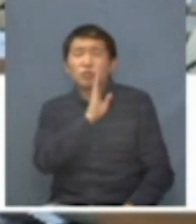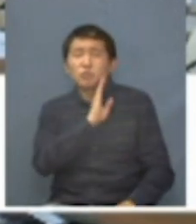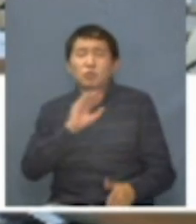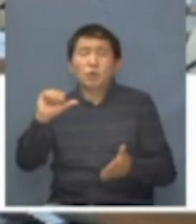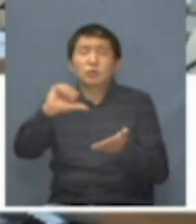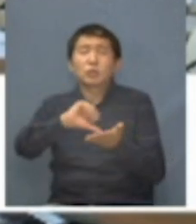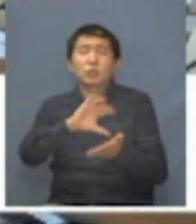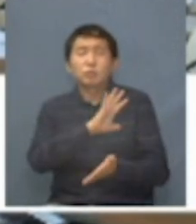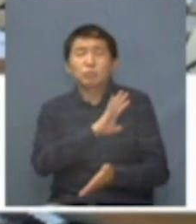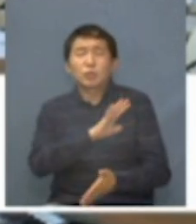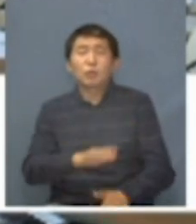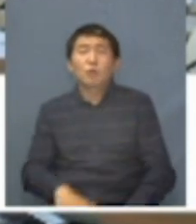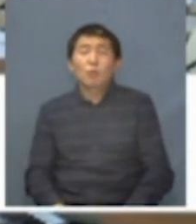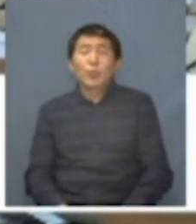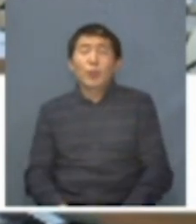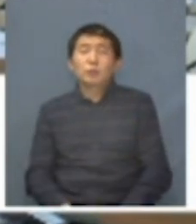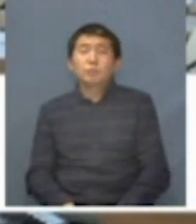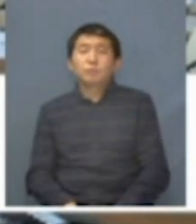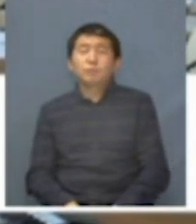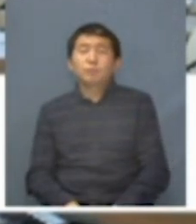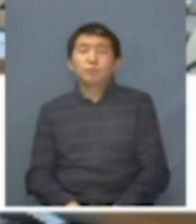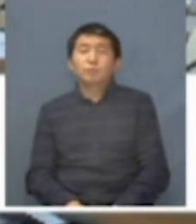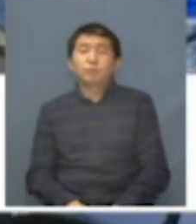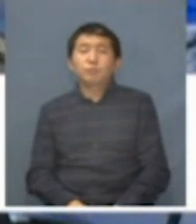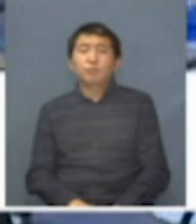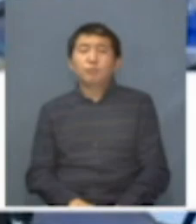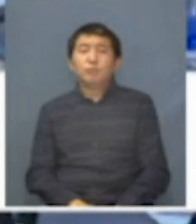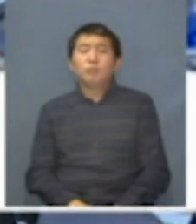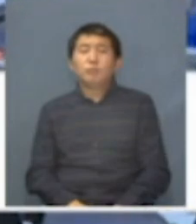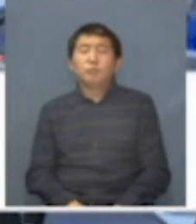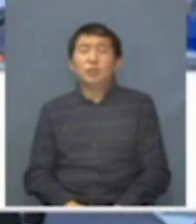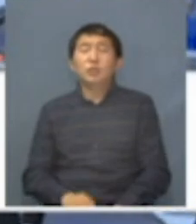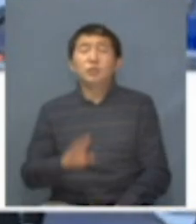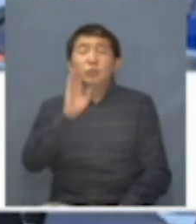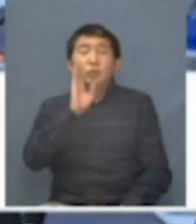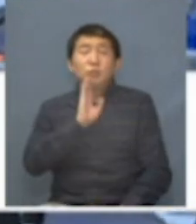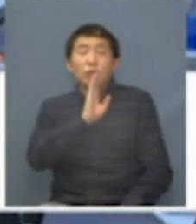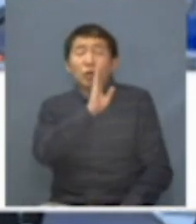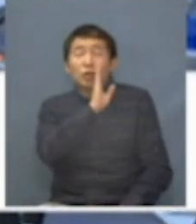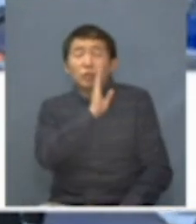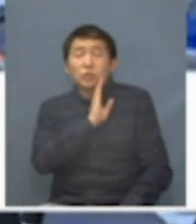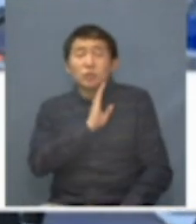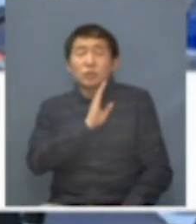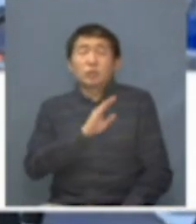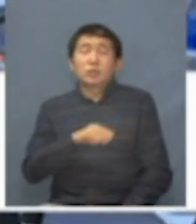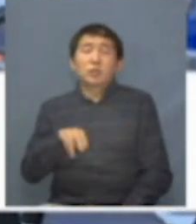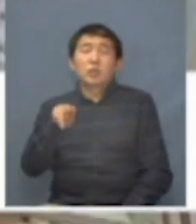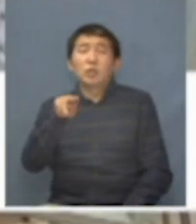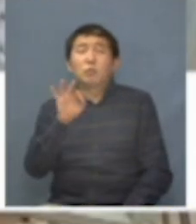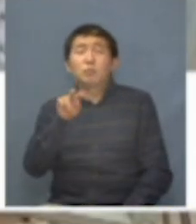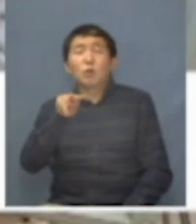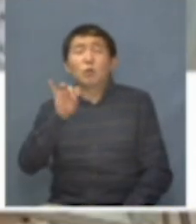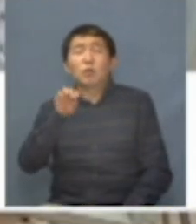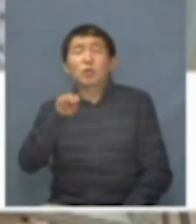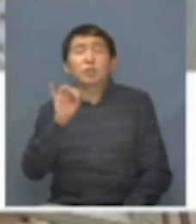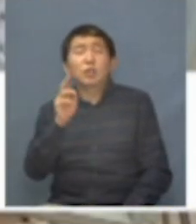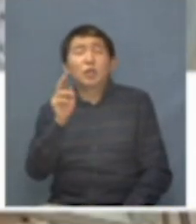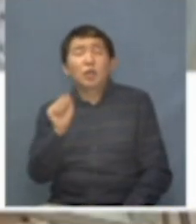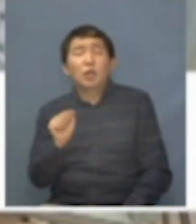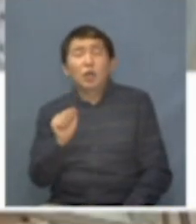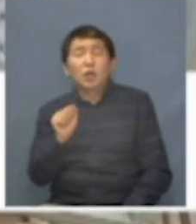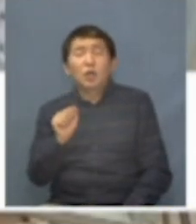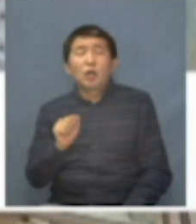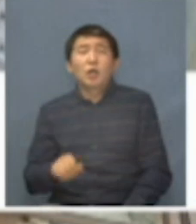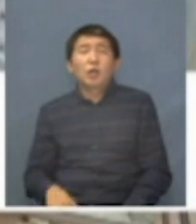Шараның мақсаты Қазақстандағы жетекші әйел саясаткерлердің тәжірибесіне сүйене отырып, әйелдердің саяси көшбасшылығын дамытуға үлес қосу.